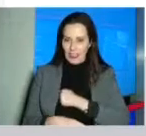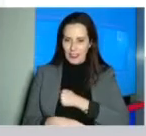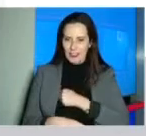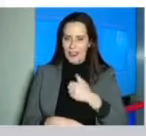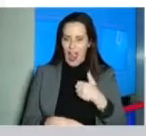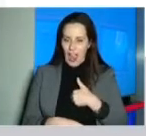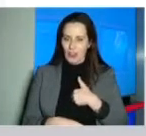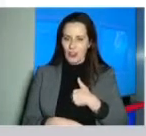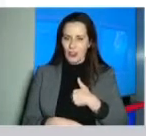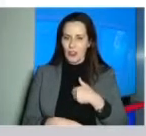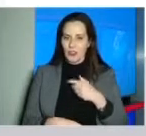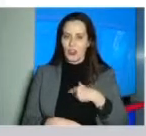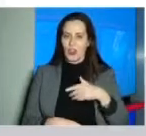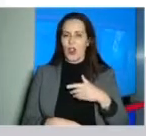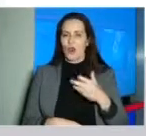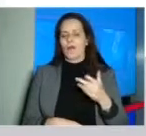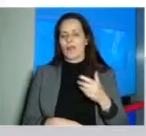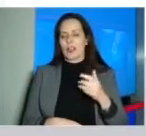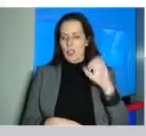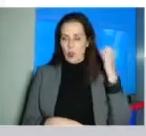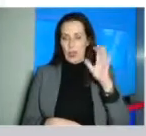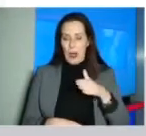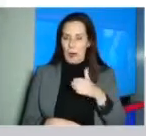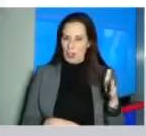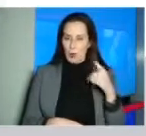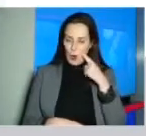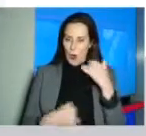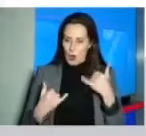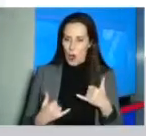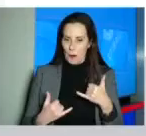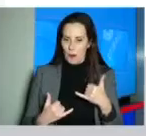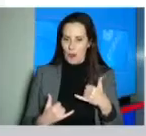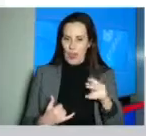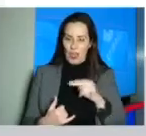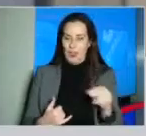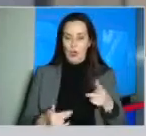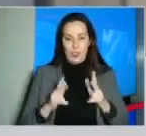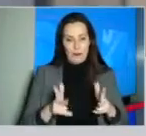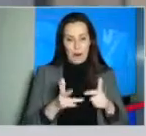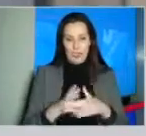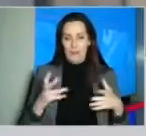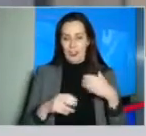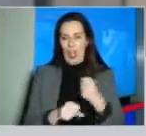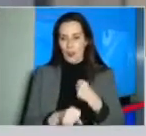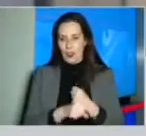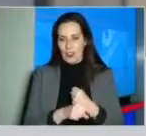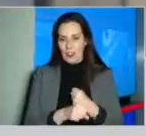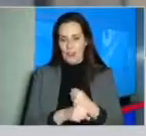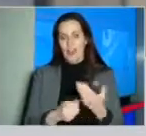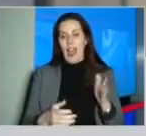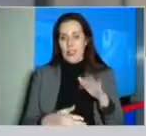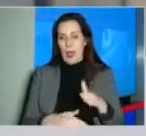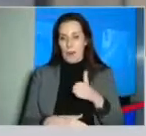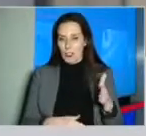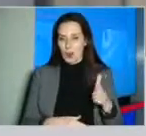אנחנו נושאים בגאווה את הדגל הציוני. גם בשמאל, אנחנו רואים היום את הנושא של מרץ ומפלגת העבודה, אז גם